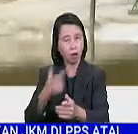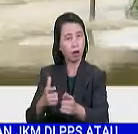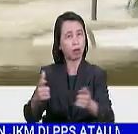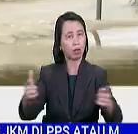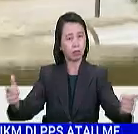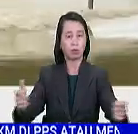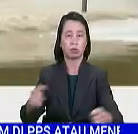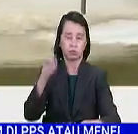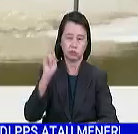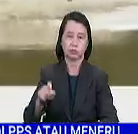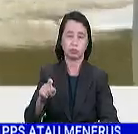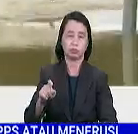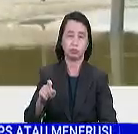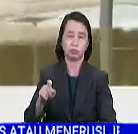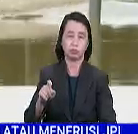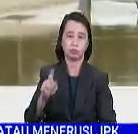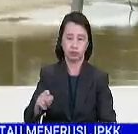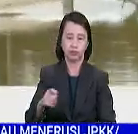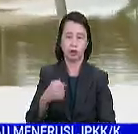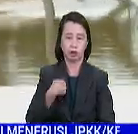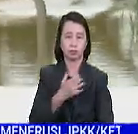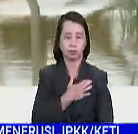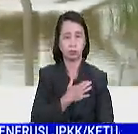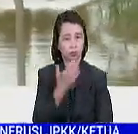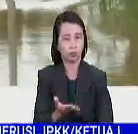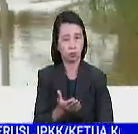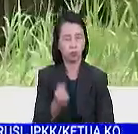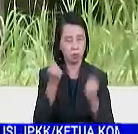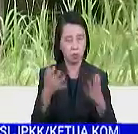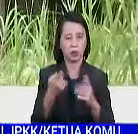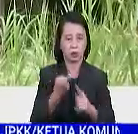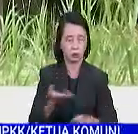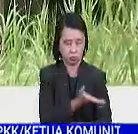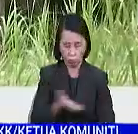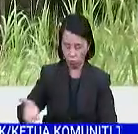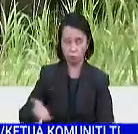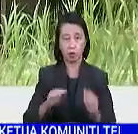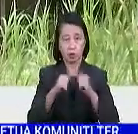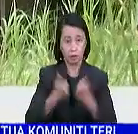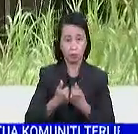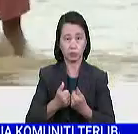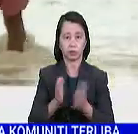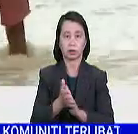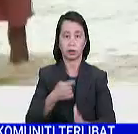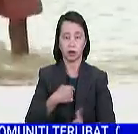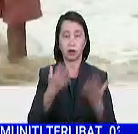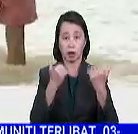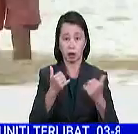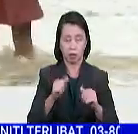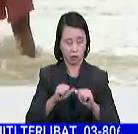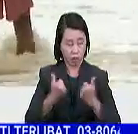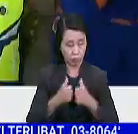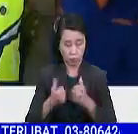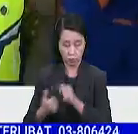ayahnya memerlukan komitmen yang tinggi oleh semua isi Saya harap Fahrezi yang